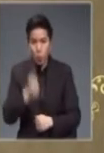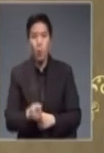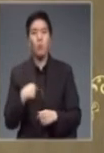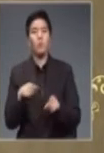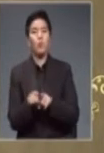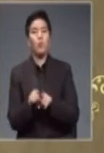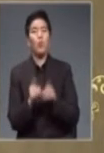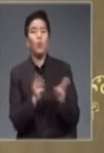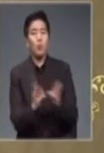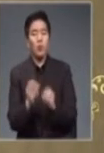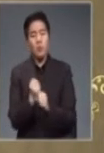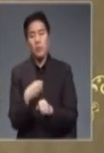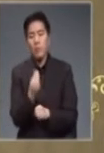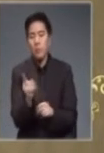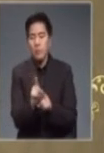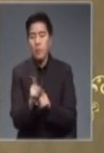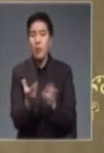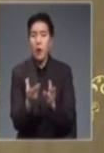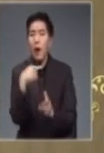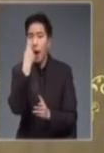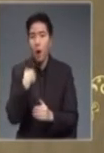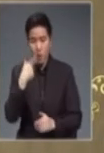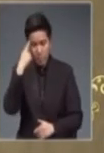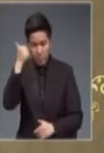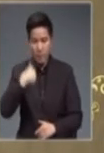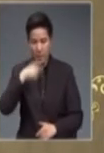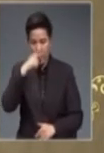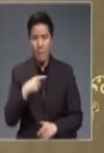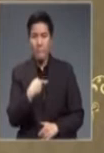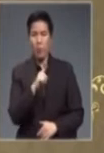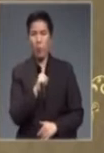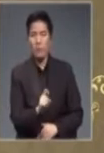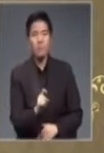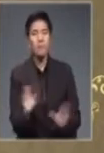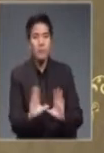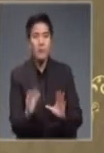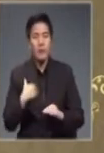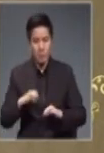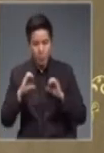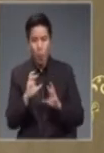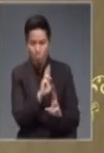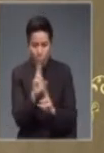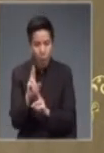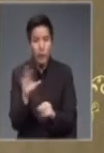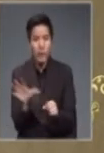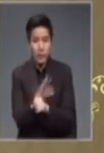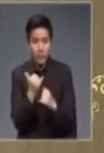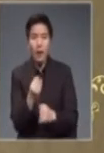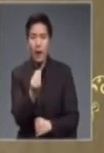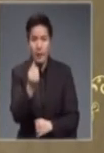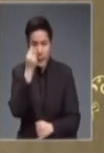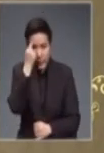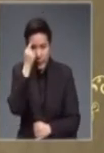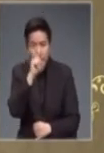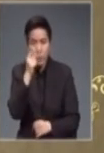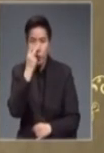หรือปรับเอาไว้หลายอย่างนะครับก็ทำให้ท่านทั้งหมดนั่นแหละครับที่เราพยายามปรับสิ่งที่เอียงให้มันค่อยๆตั้งตรงพร้อมกับเสริมสร้างความเข้มแข็งเข้า